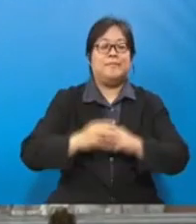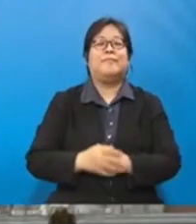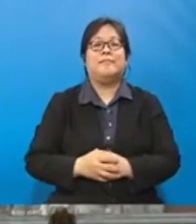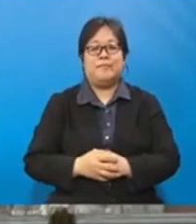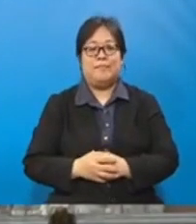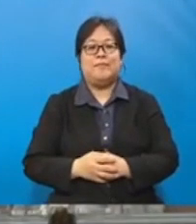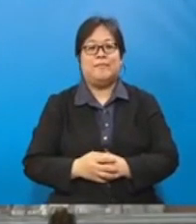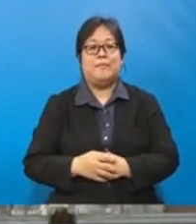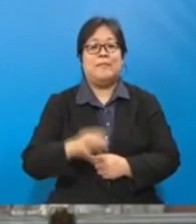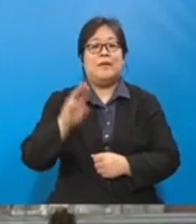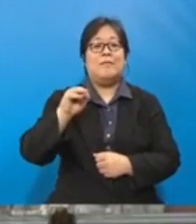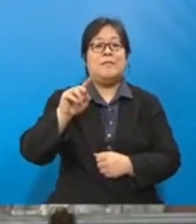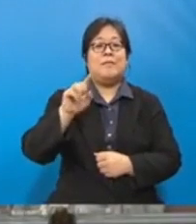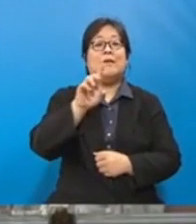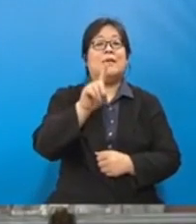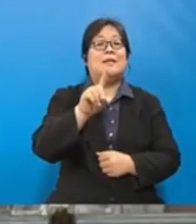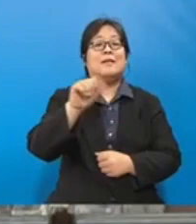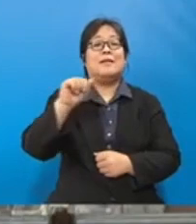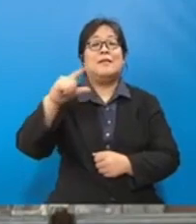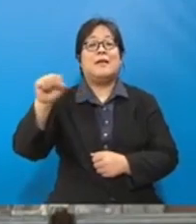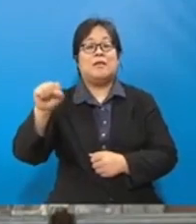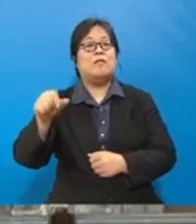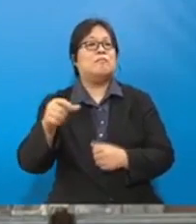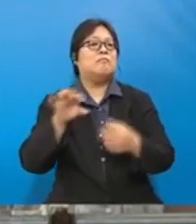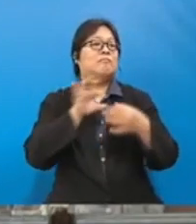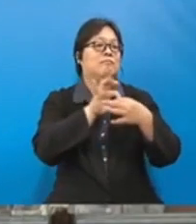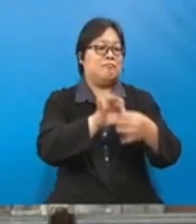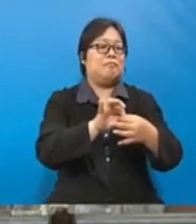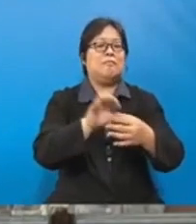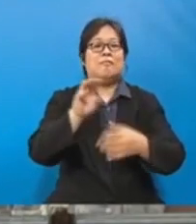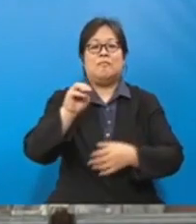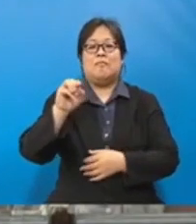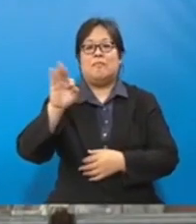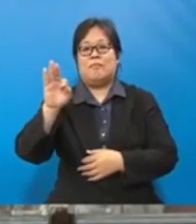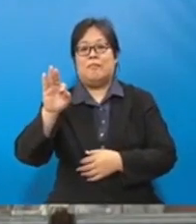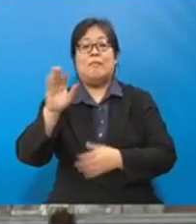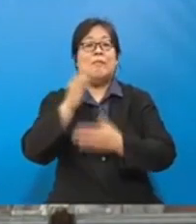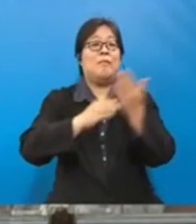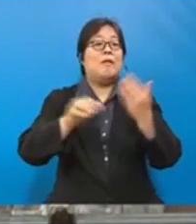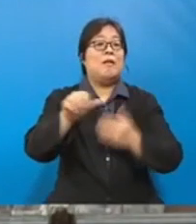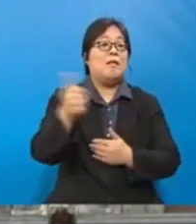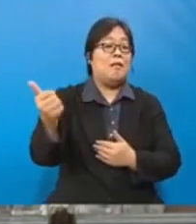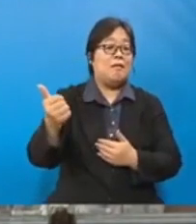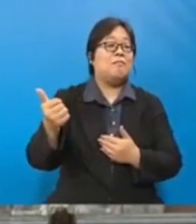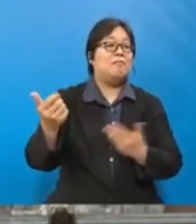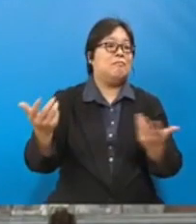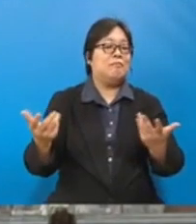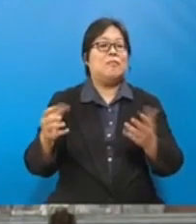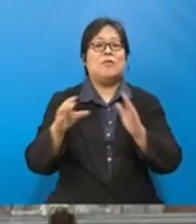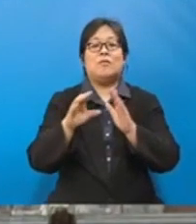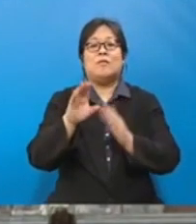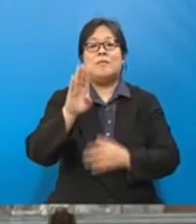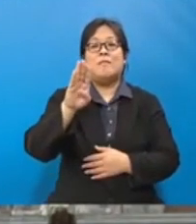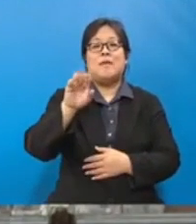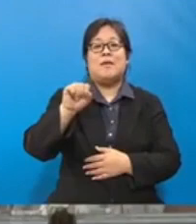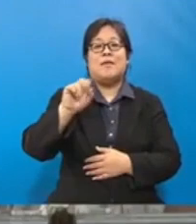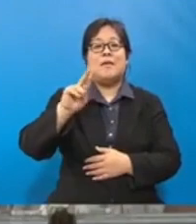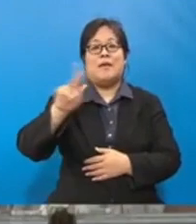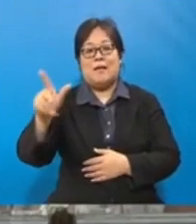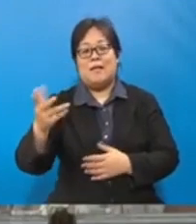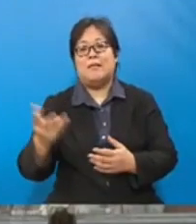skin death's dengan kerjasama Kementerian ini dan pihak-pihak lain yang berkaitan seperti busam